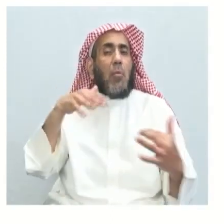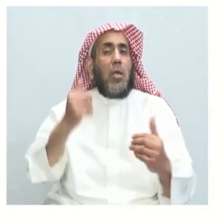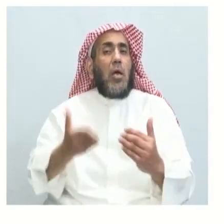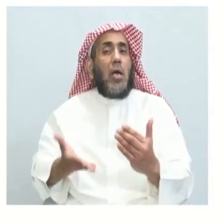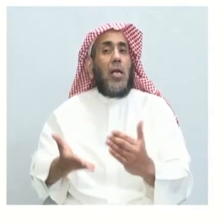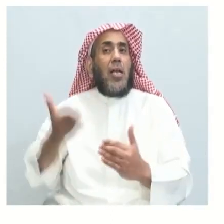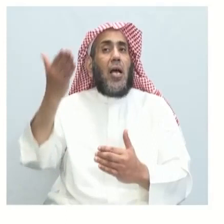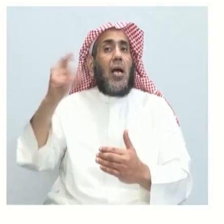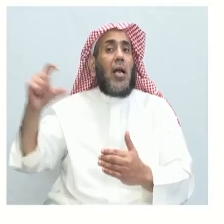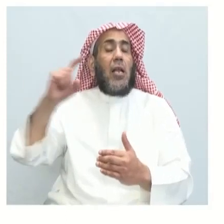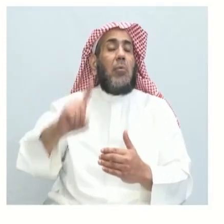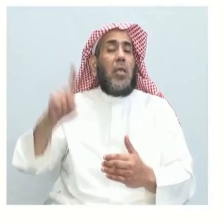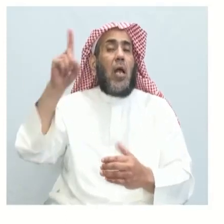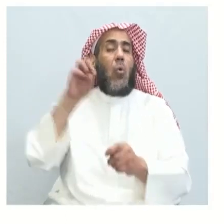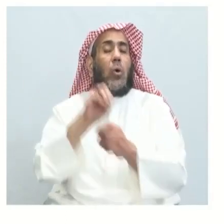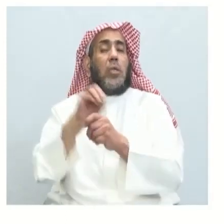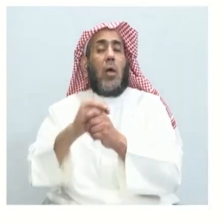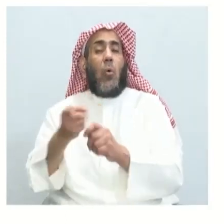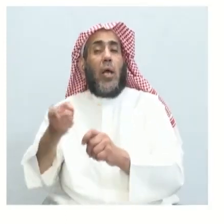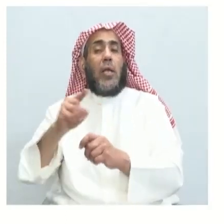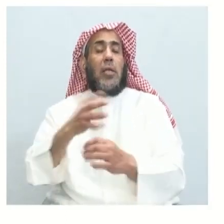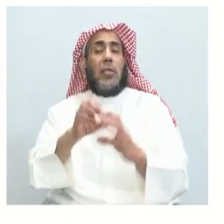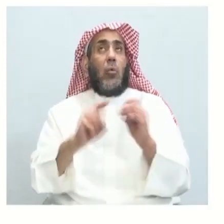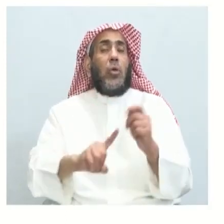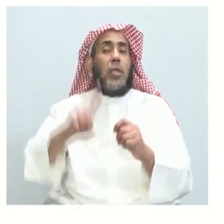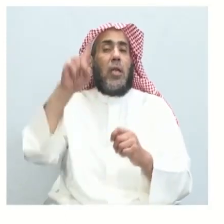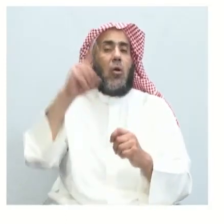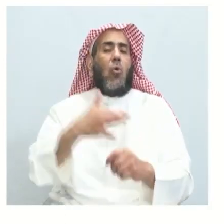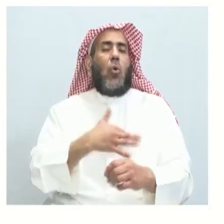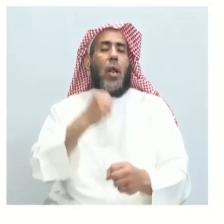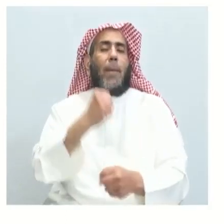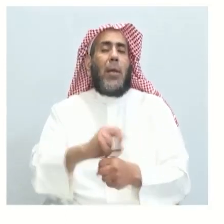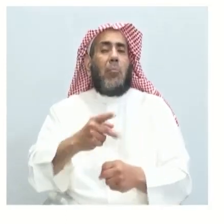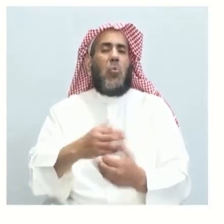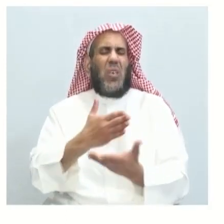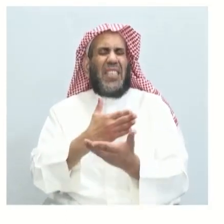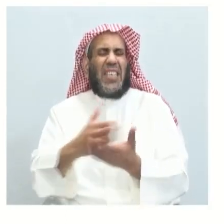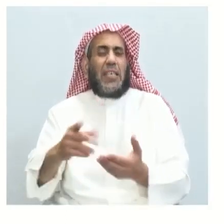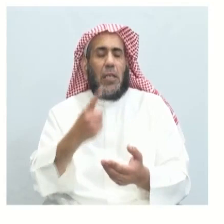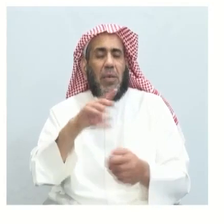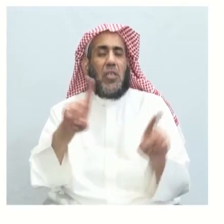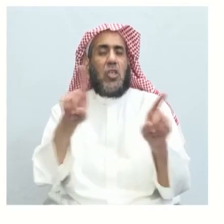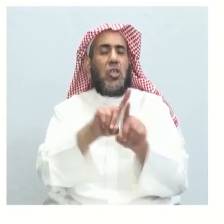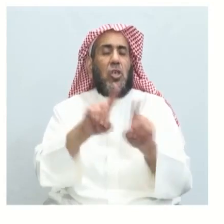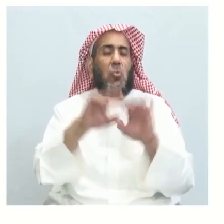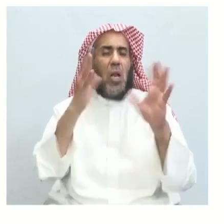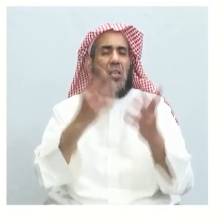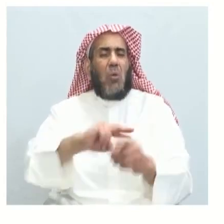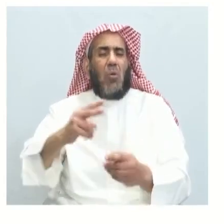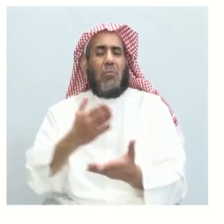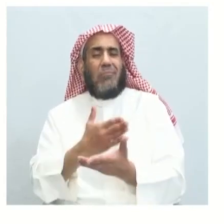كلمه الله عز وجل والدعوه الى التوحيد الله عز وجل والايمان به وترك عباده الشرك وعباده الاصنام والاوثان